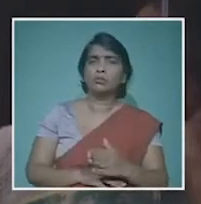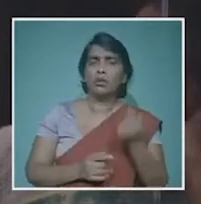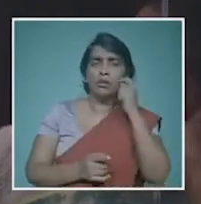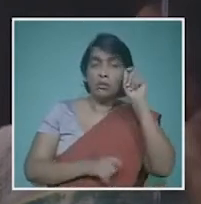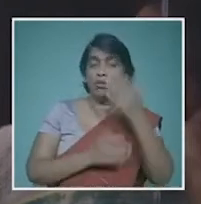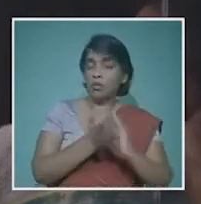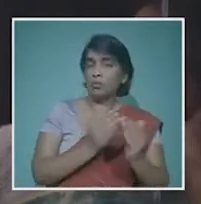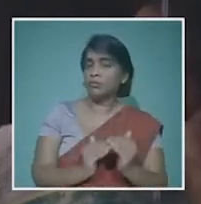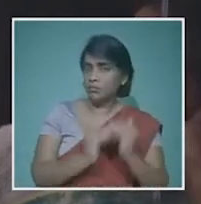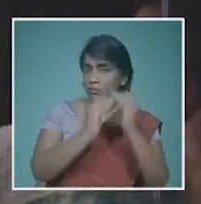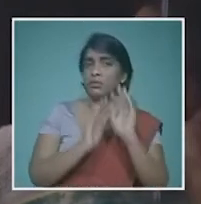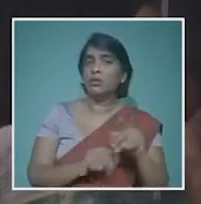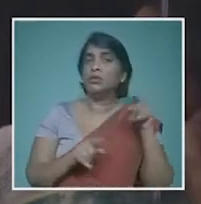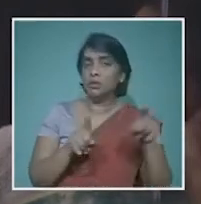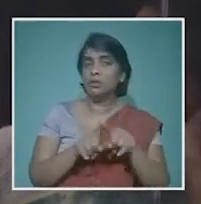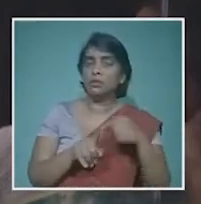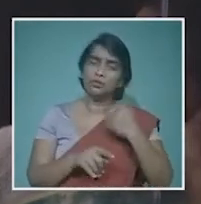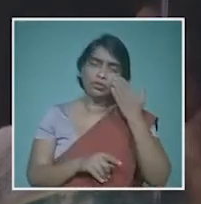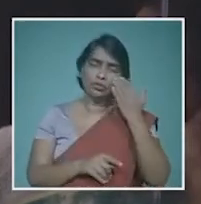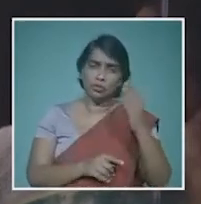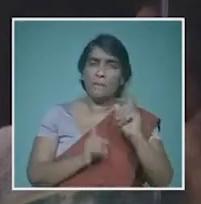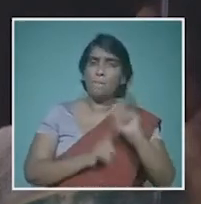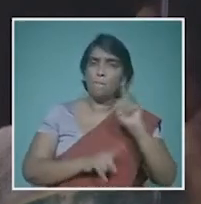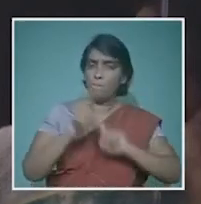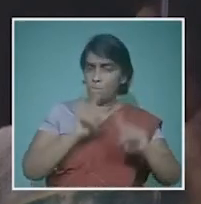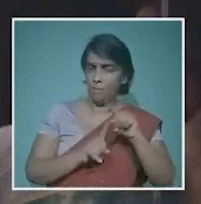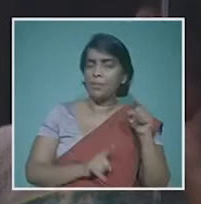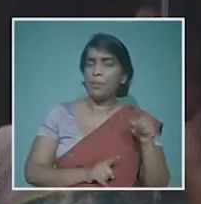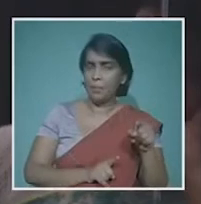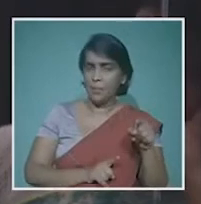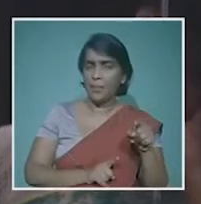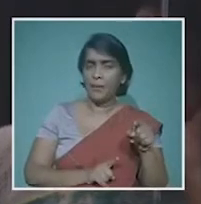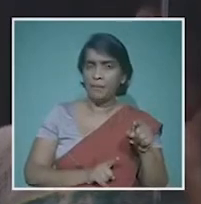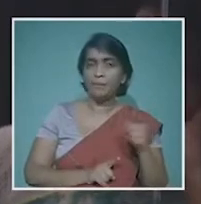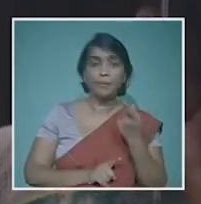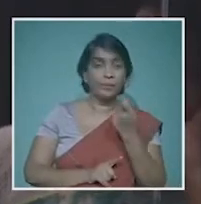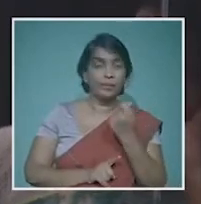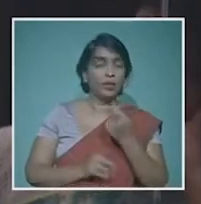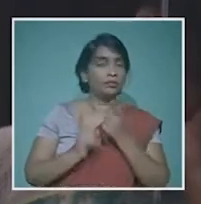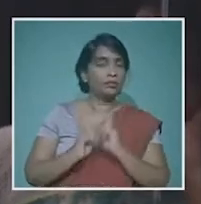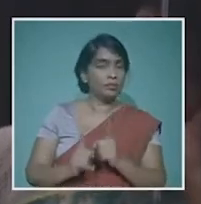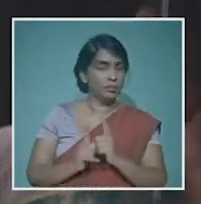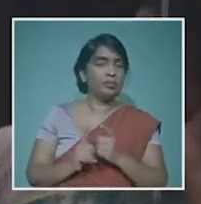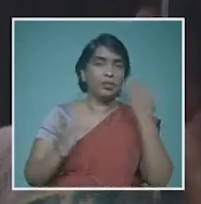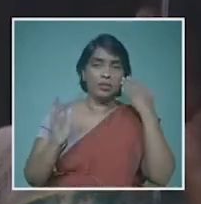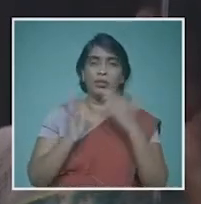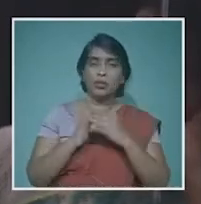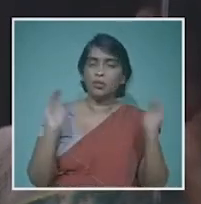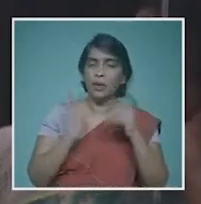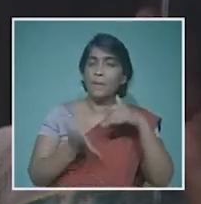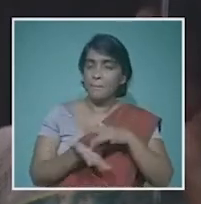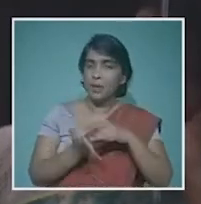පුළුවන් ක්‍රමයක්. ඒ ගැන මම දැක්කා පාර්ලිමේන්තුවේ ආර්ථික ස්ථායිකරණ නිසා අදාළ කෙටි සහ